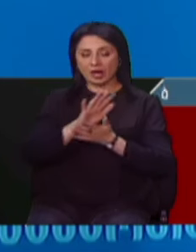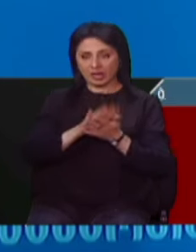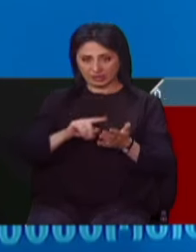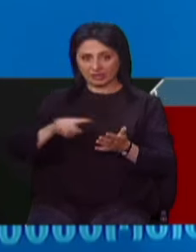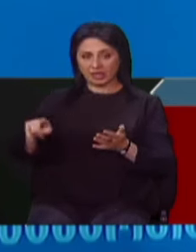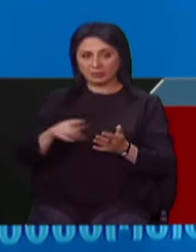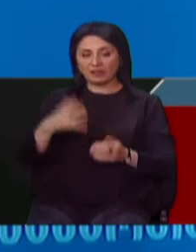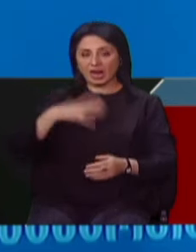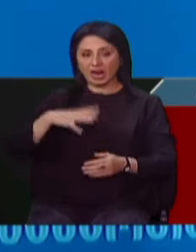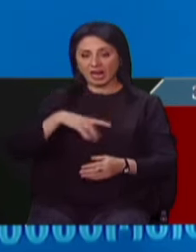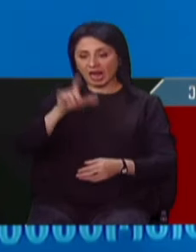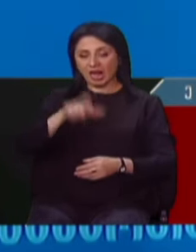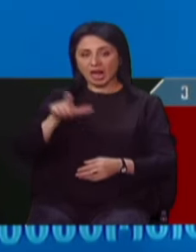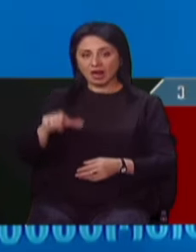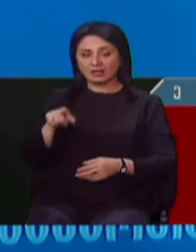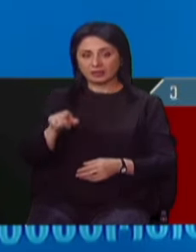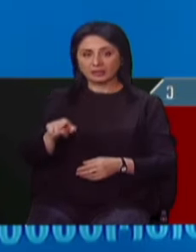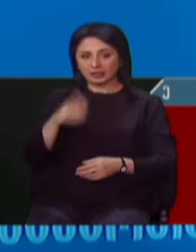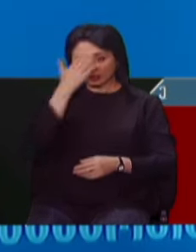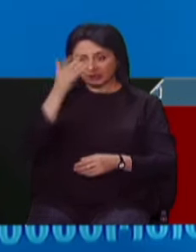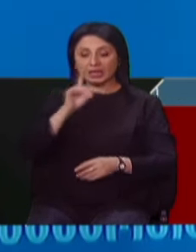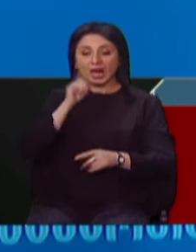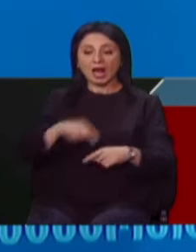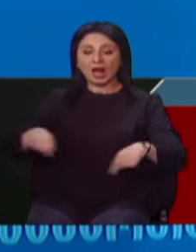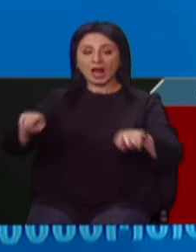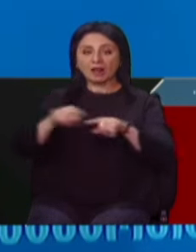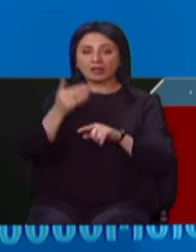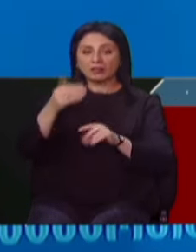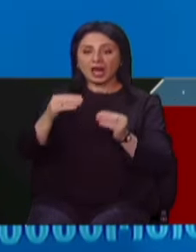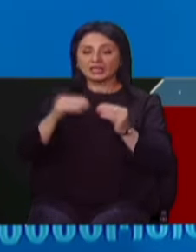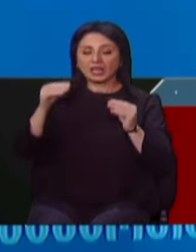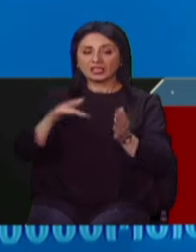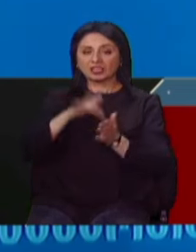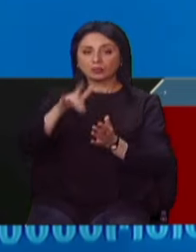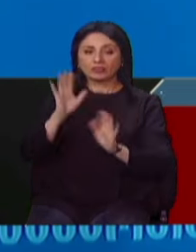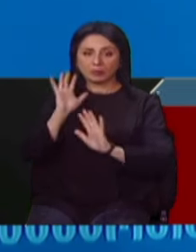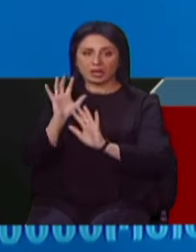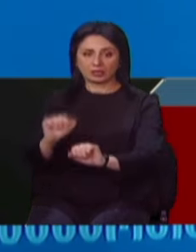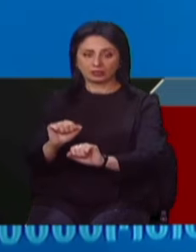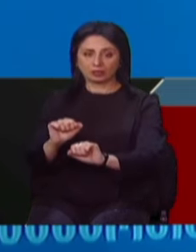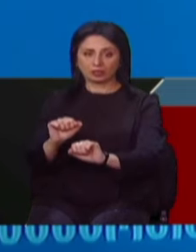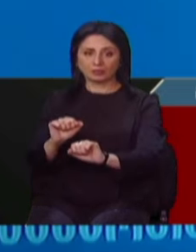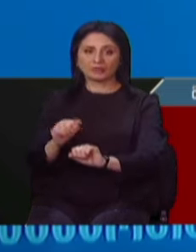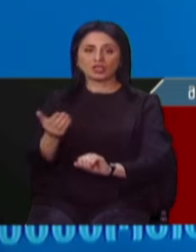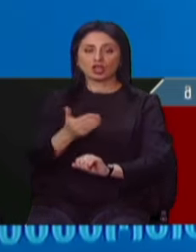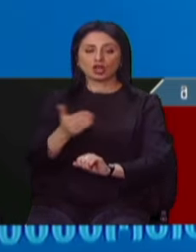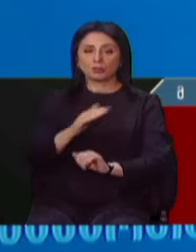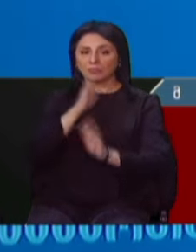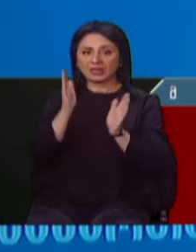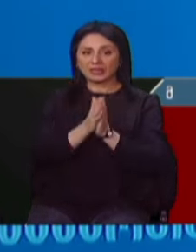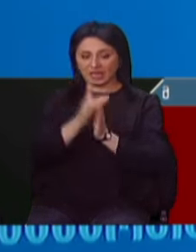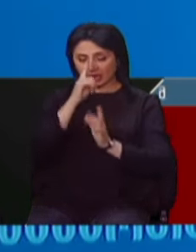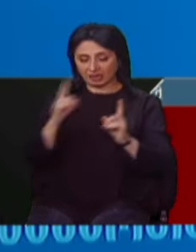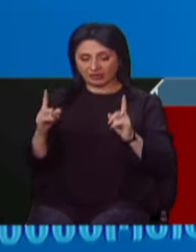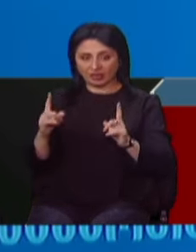გაგრძელდება ქართველი ხალხის იმ ახალგაზრდობის და იმ 10,000-ობით მოქალაქის მხარდასაჭერად, რომელიც მთელი